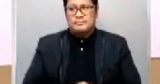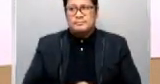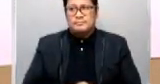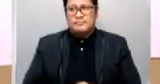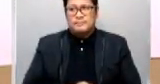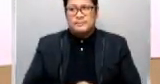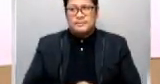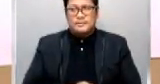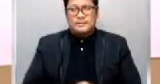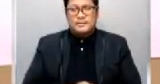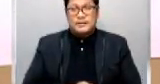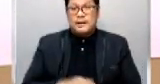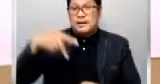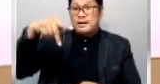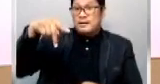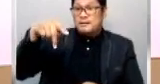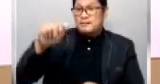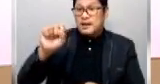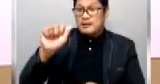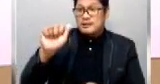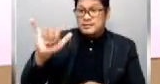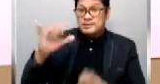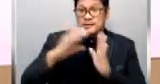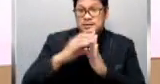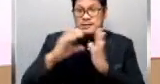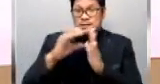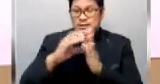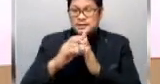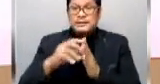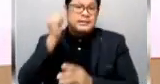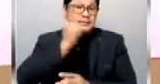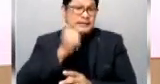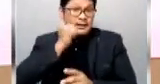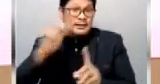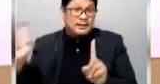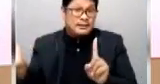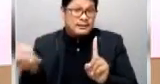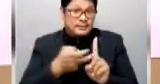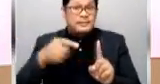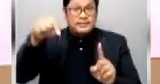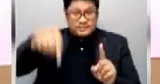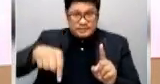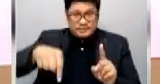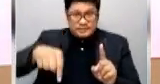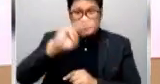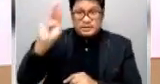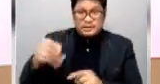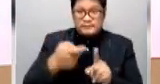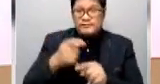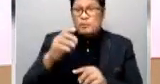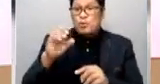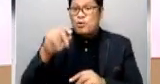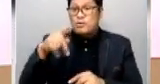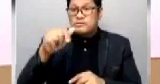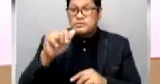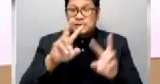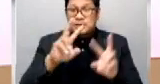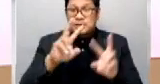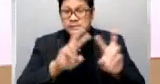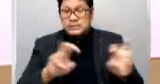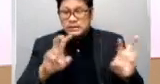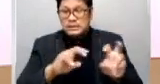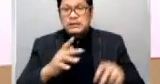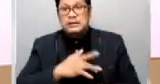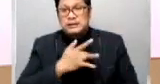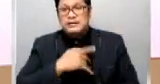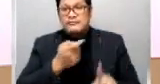Pasay City ang may pinakamataas sa daily attack rate sa ngayon sa Metro Manila ayon sa OCTA Research. Ramdam daw yan sa Pasay City General Hospital